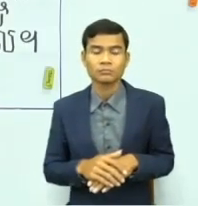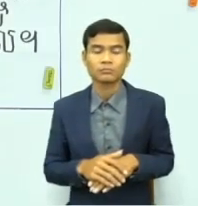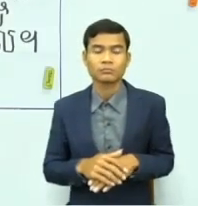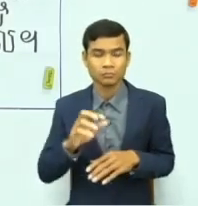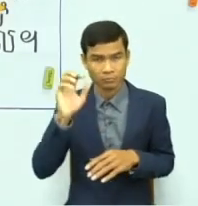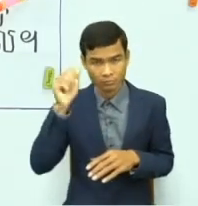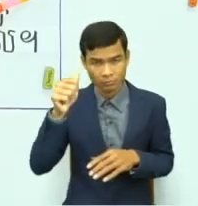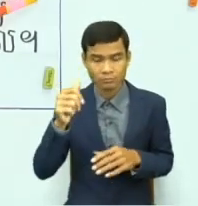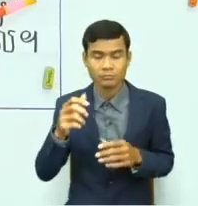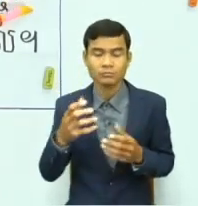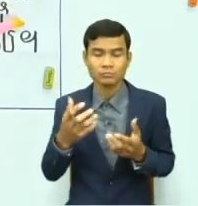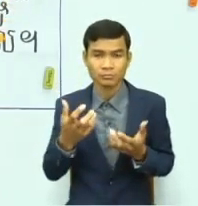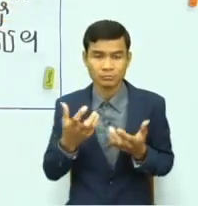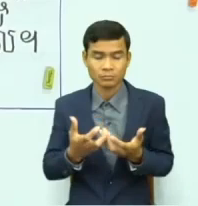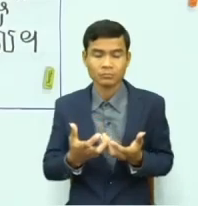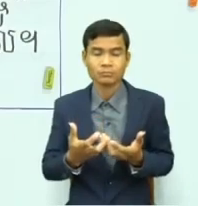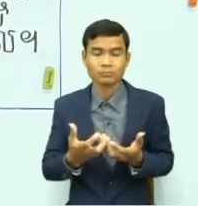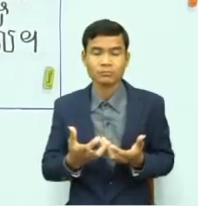nâng đất chun chun